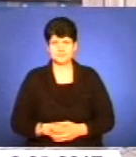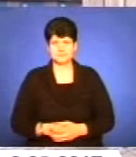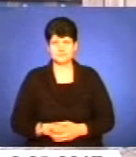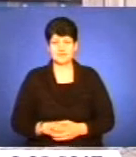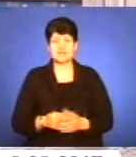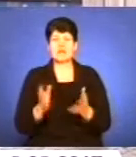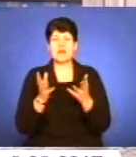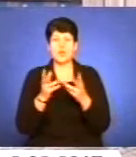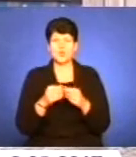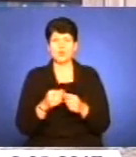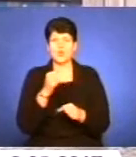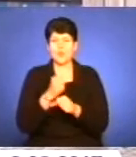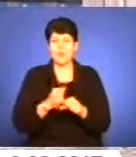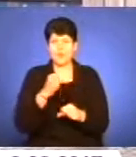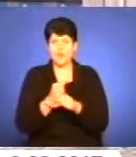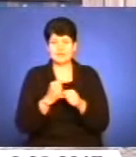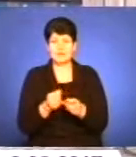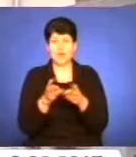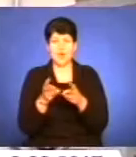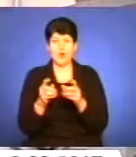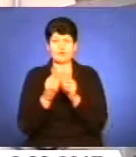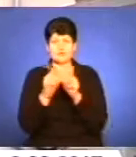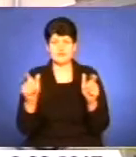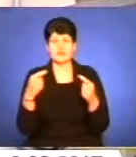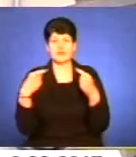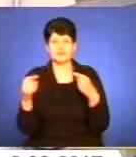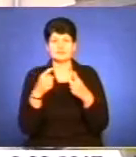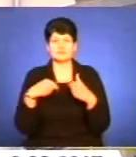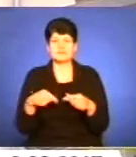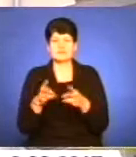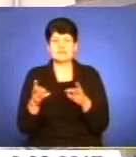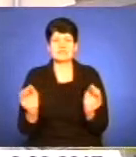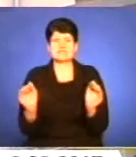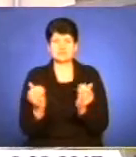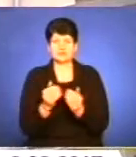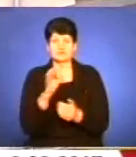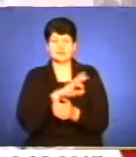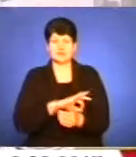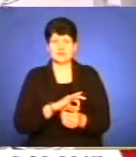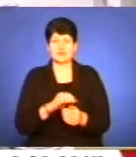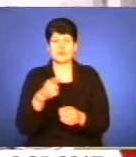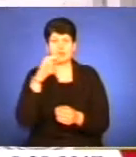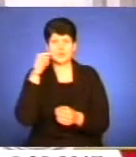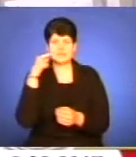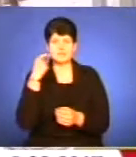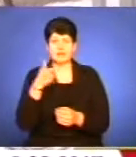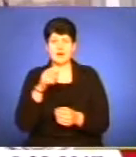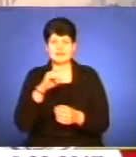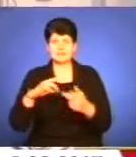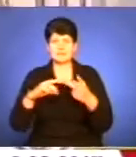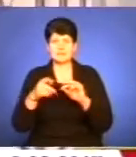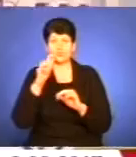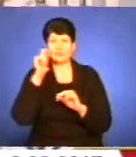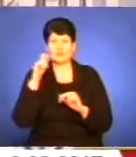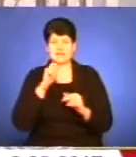За рахунок роботи котелень на альтернативних видах палива зменшимо споживання російського газу і поступово замінимо його